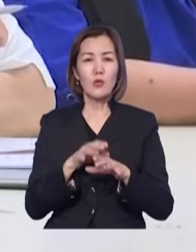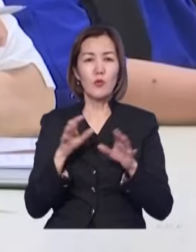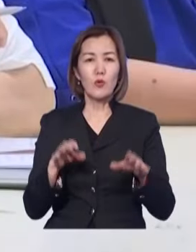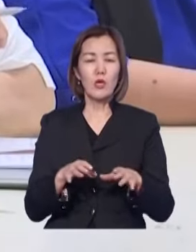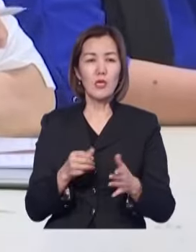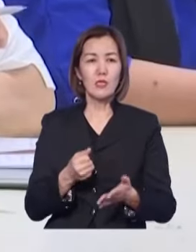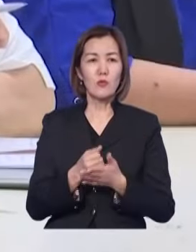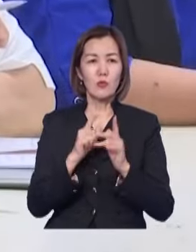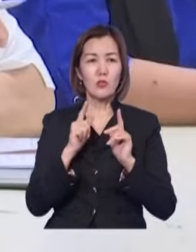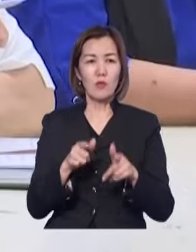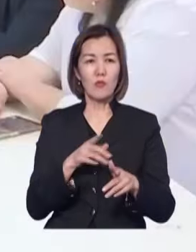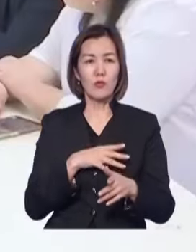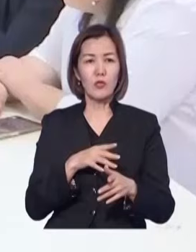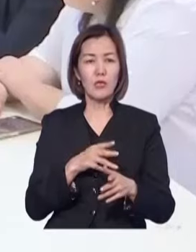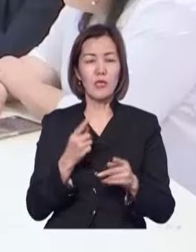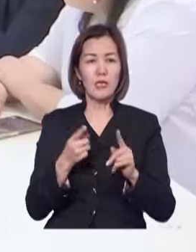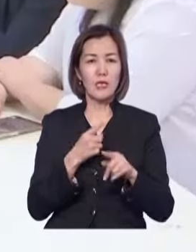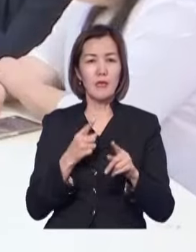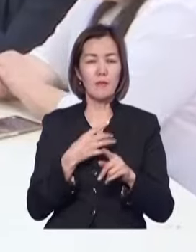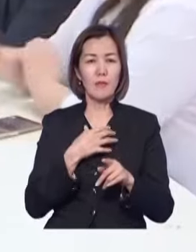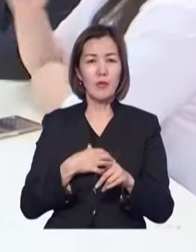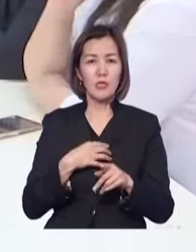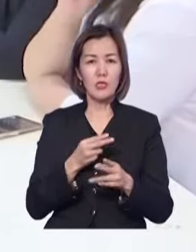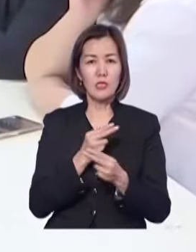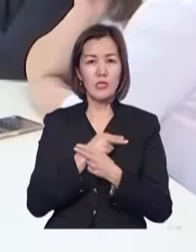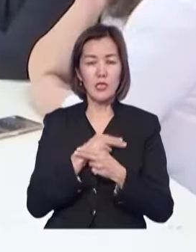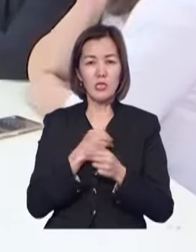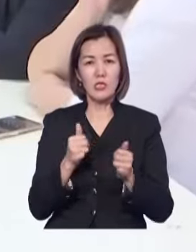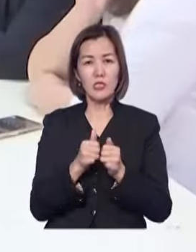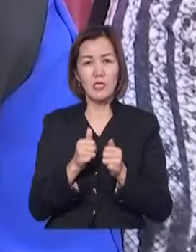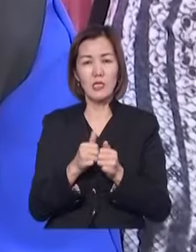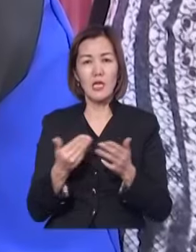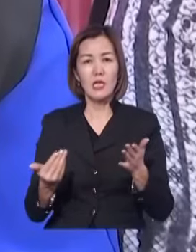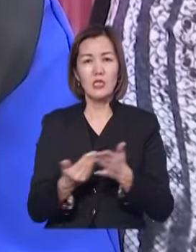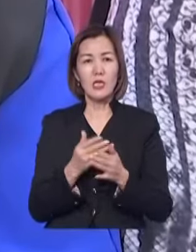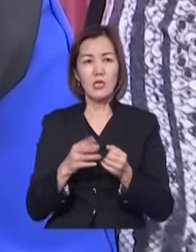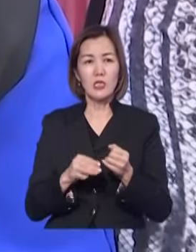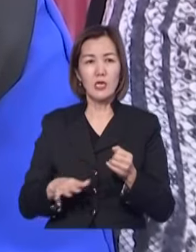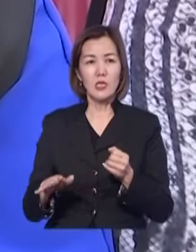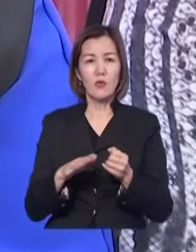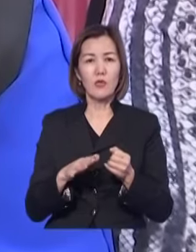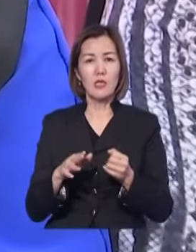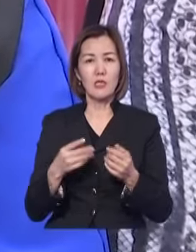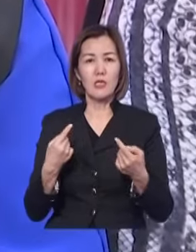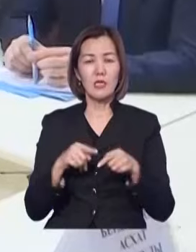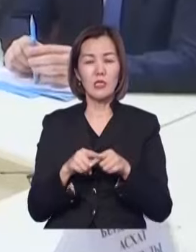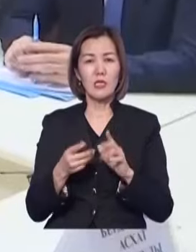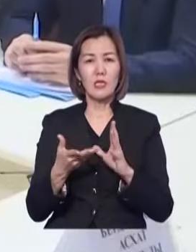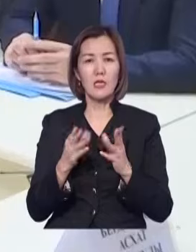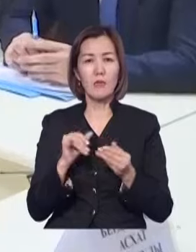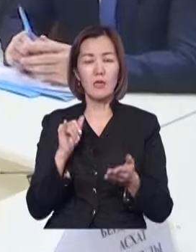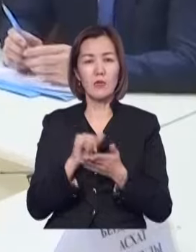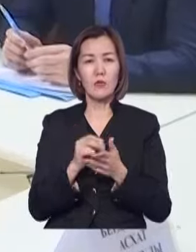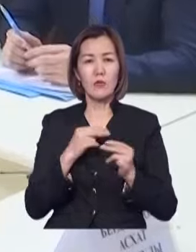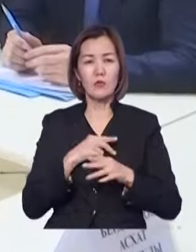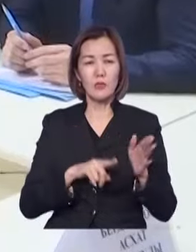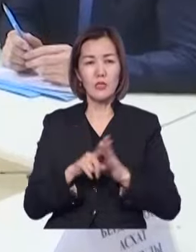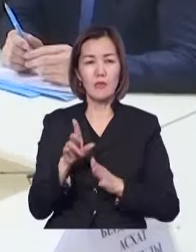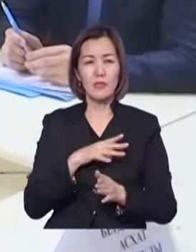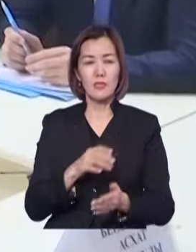да қостап отыр. Айтуынша, ең бірінші кезекте саяжайлар маңында түсетін жаңа шағын аудандардың инженерлік желілерін орнату жұмыстары